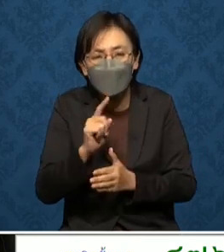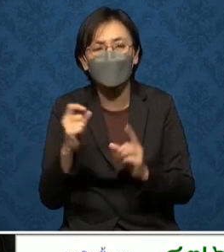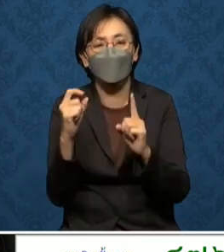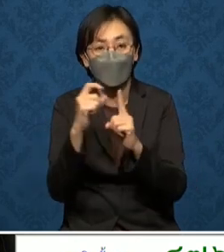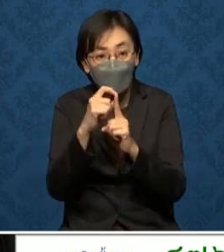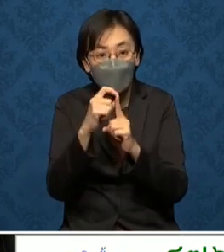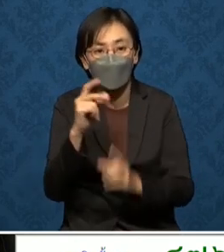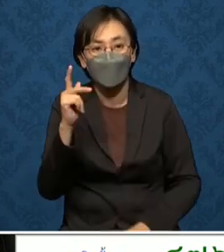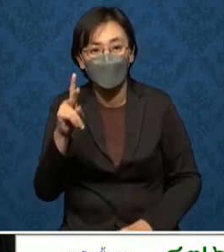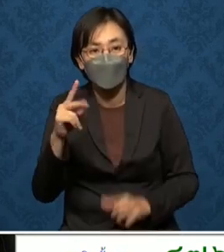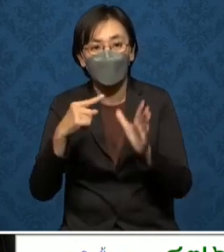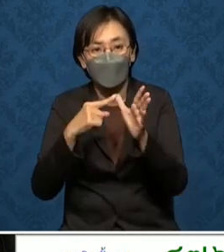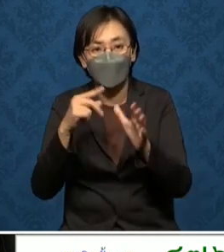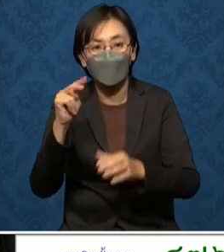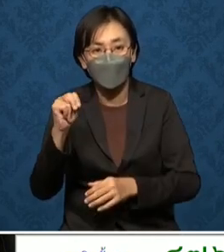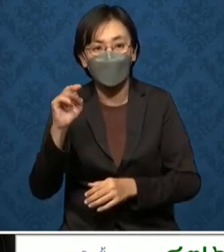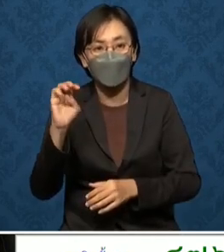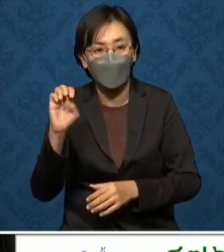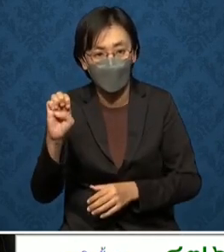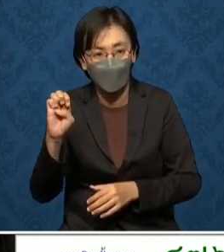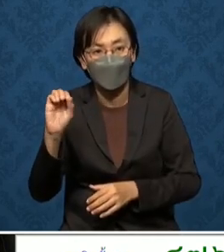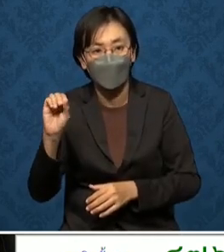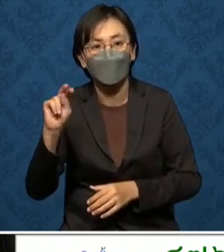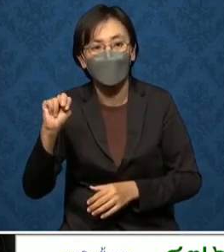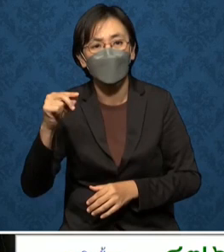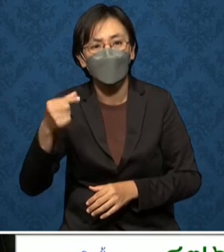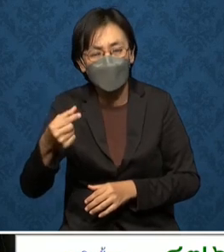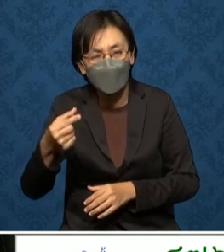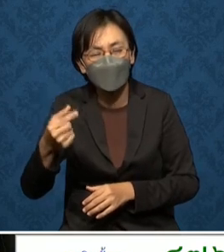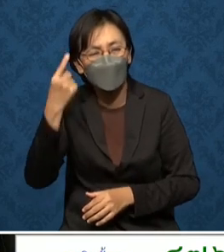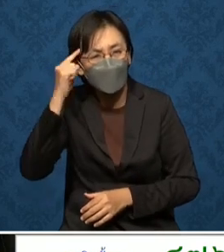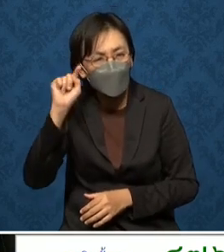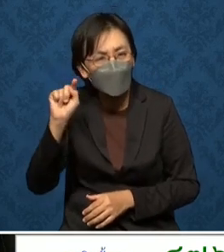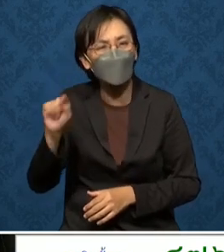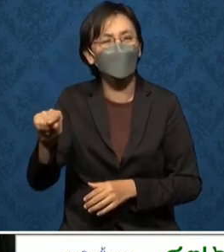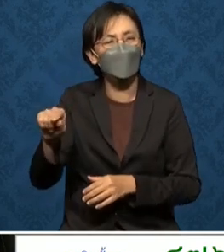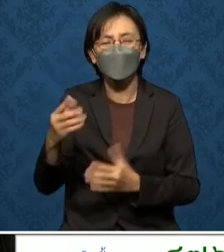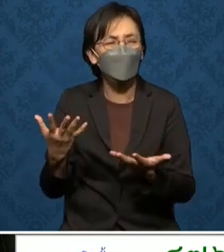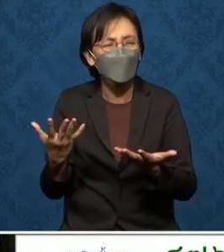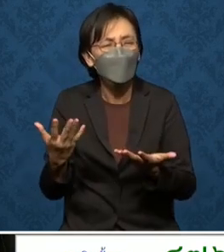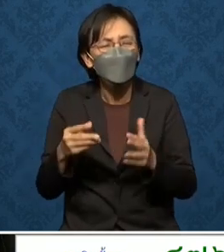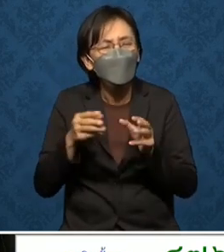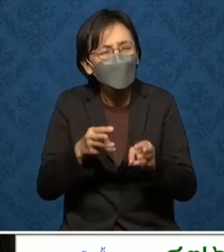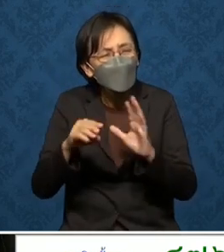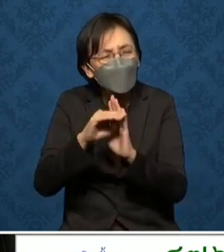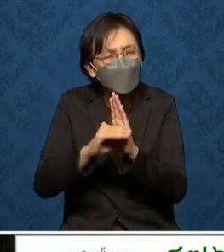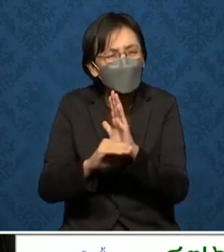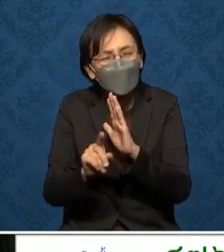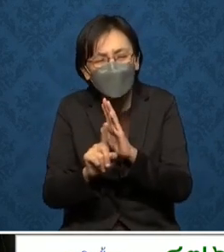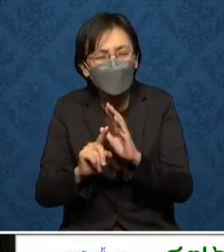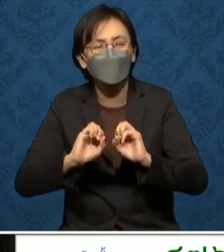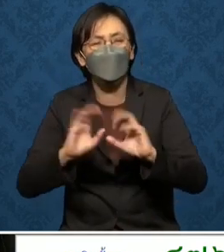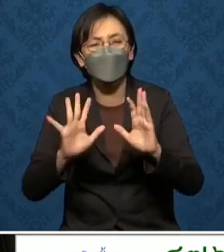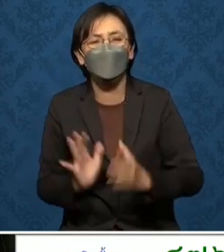นตองคำหนงอย่ไงครั้วก็ผมอภิปาย